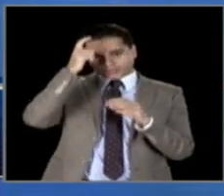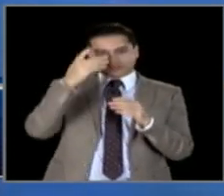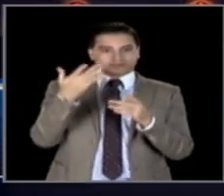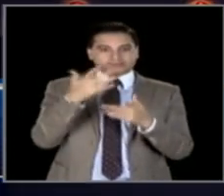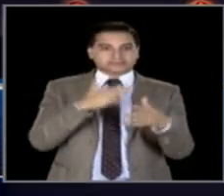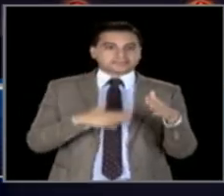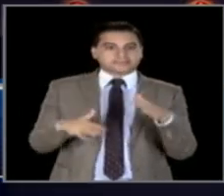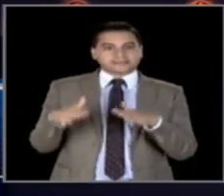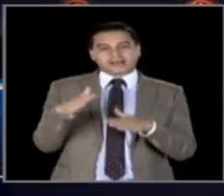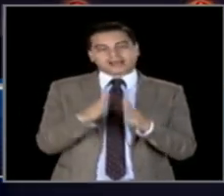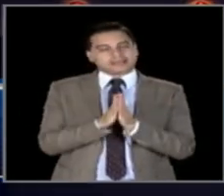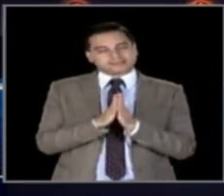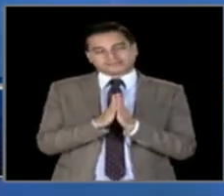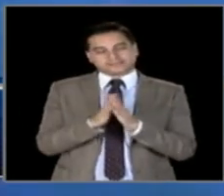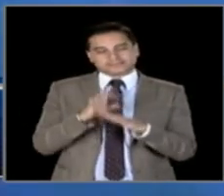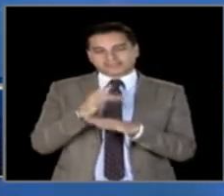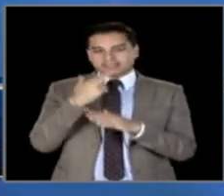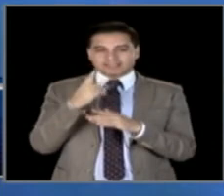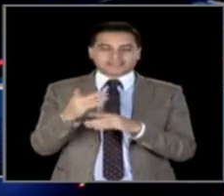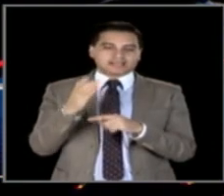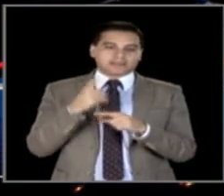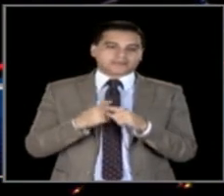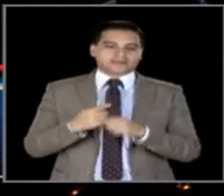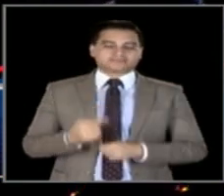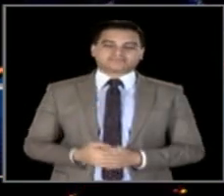سباحة؟ هارد لك، إجابة خاطئة.